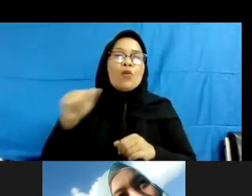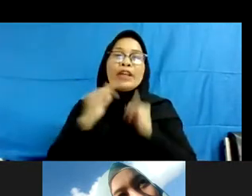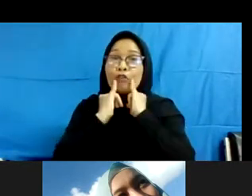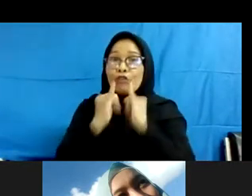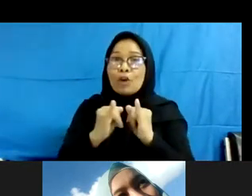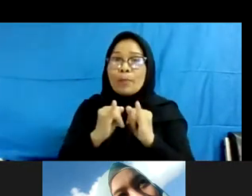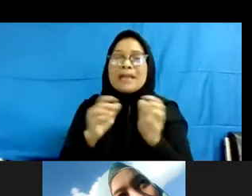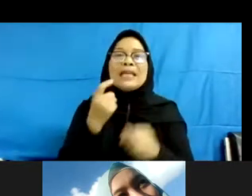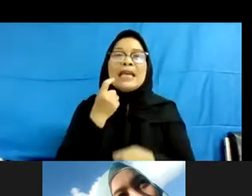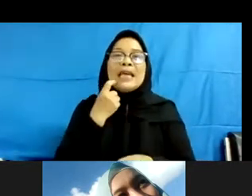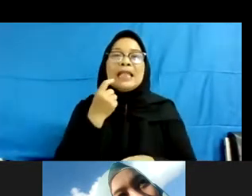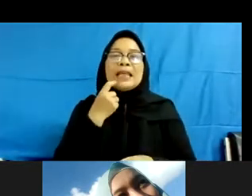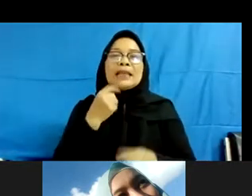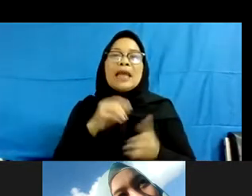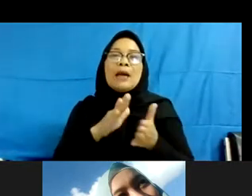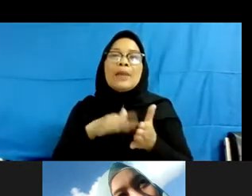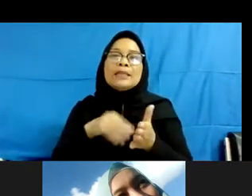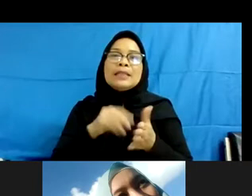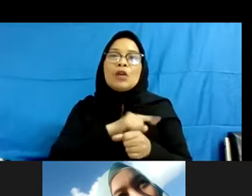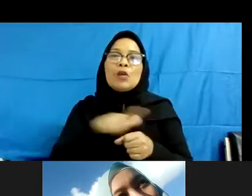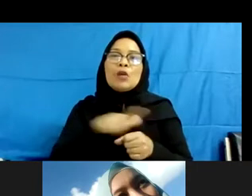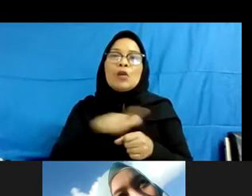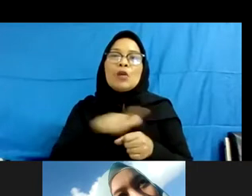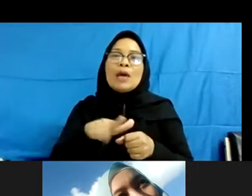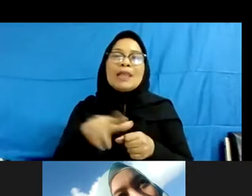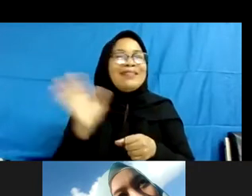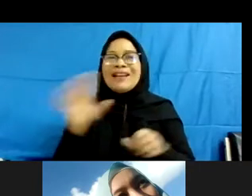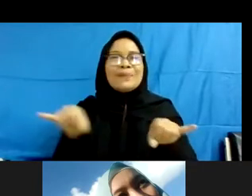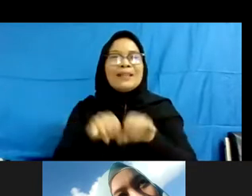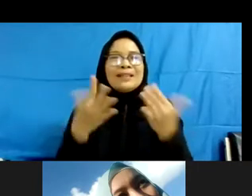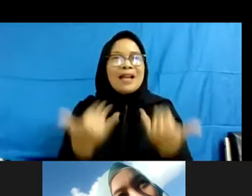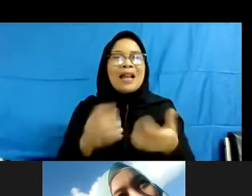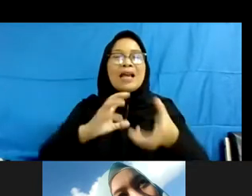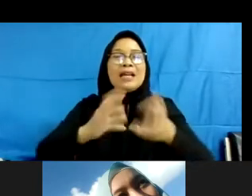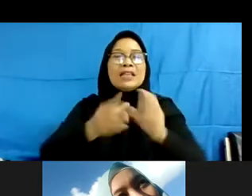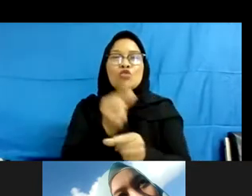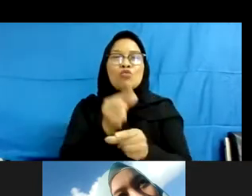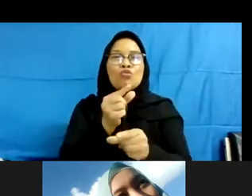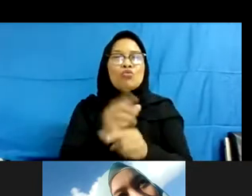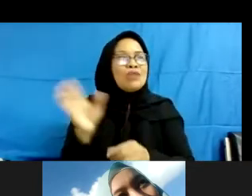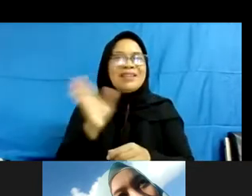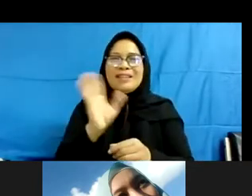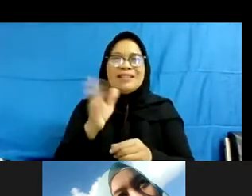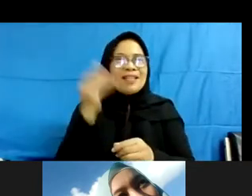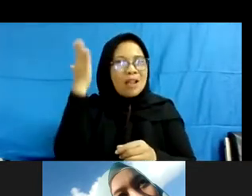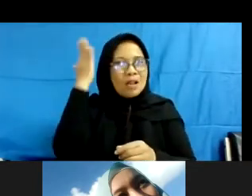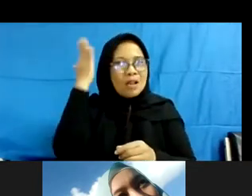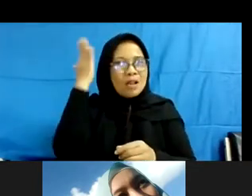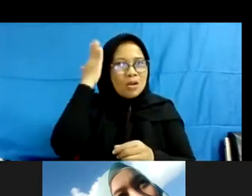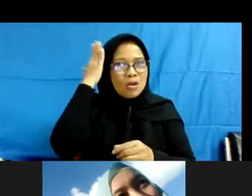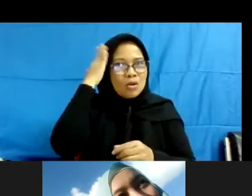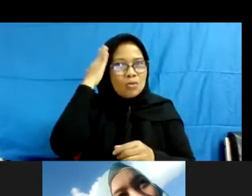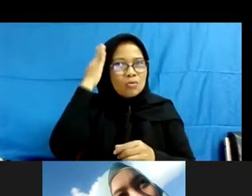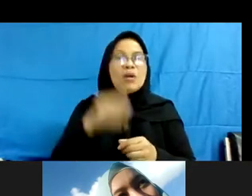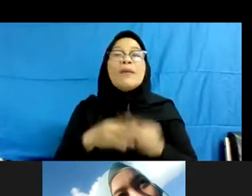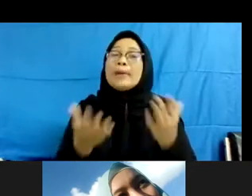pendidikan inklusi itu belum semasif seperti sekarang. Jadi ya guru-guru juga nggak ngerti, ini siswa kayak gini gimana caranya belajar,